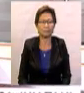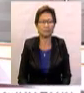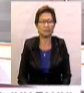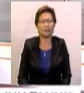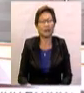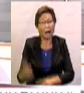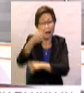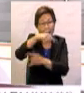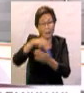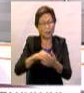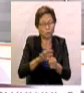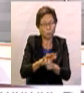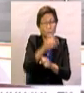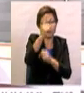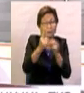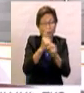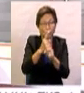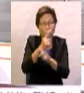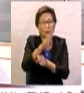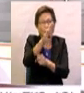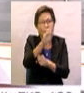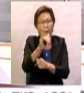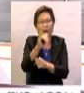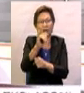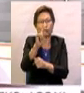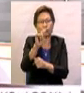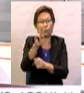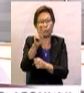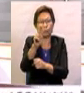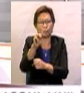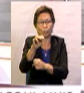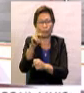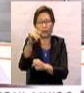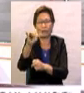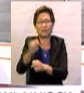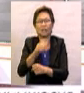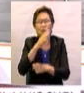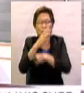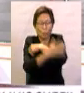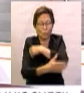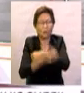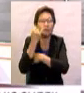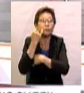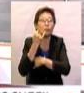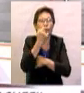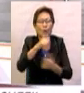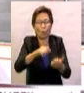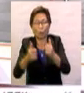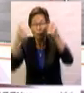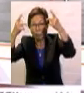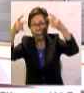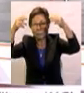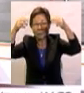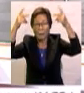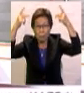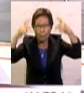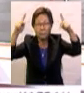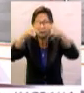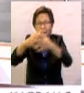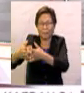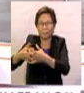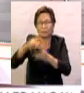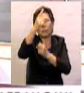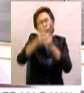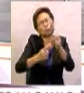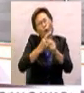Saudara, hari ini genap satu tahun Baitul Maqdis diiktiraf sebagai ibu kota Israel oleh Presiden Amerika Syarikat Donald Trump. Walaupun